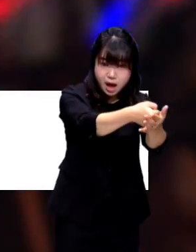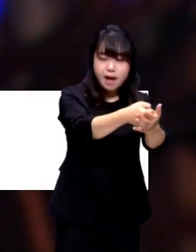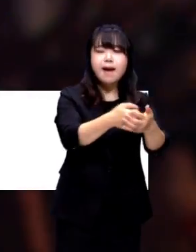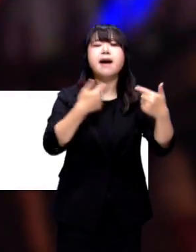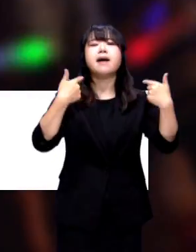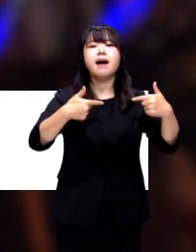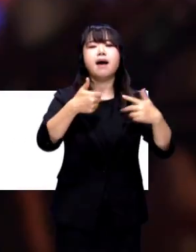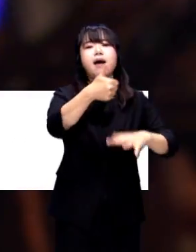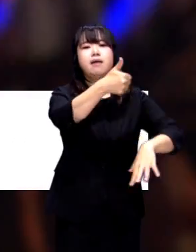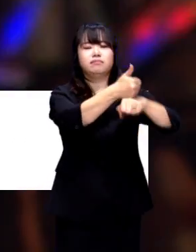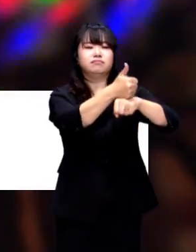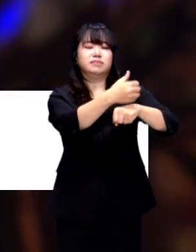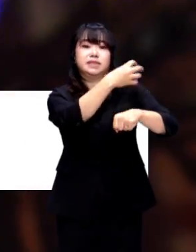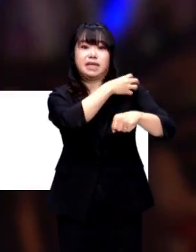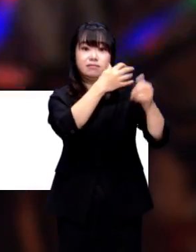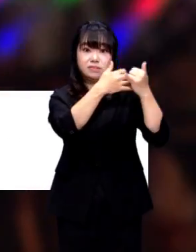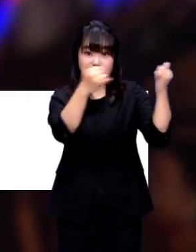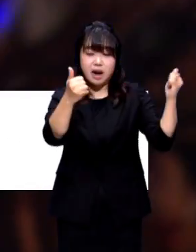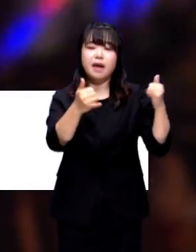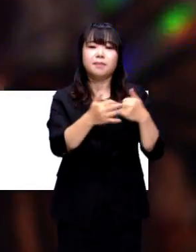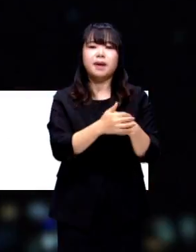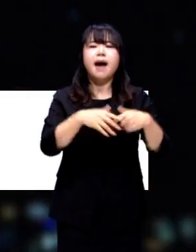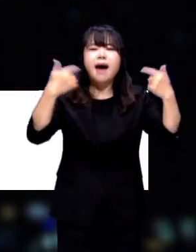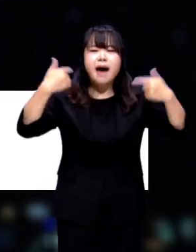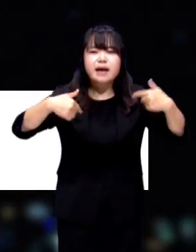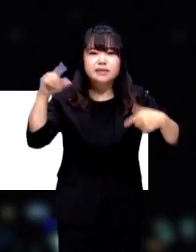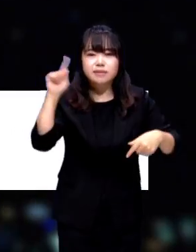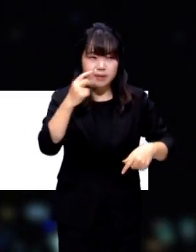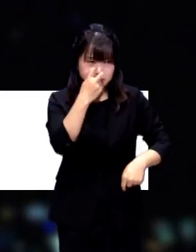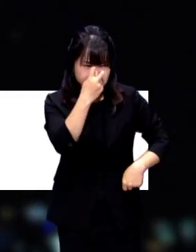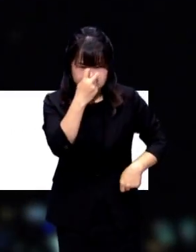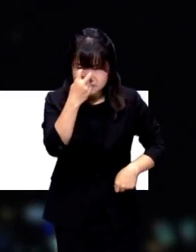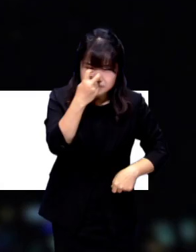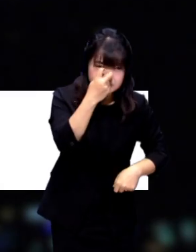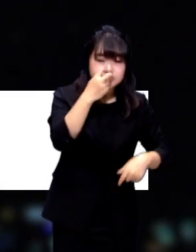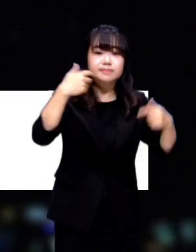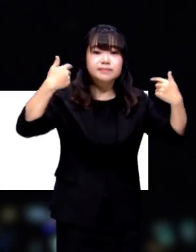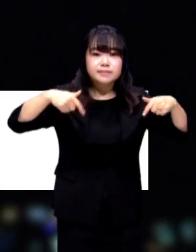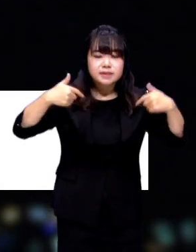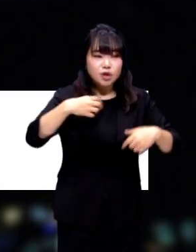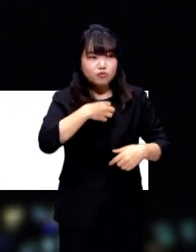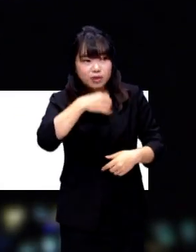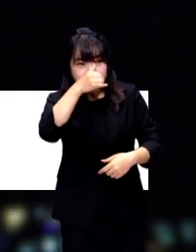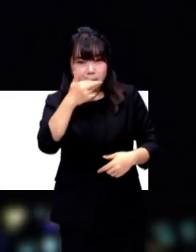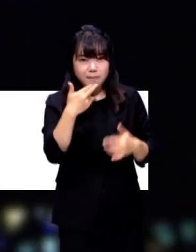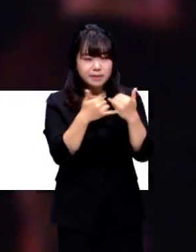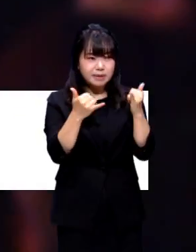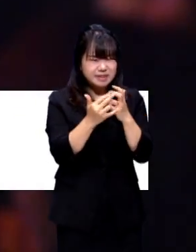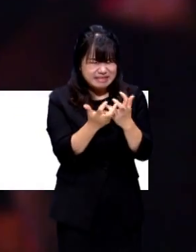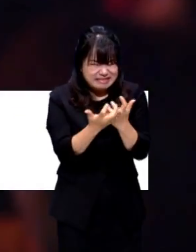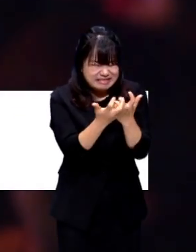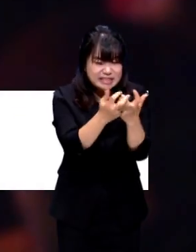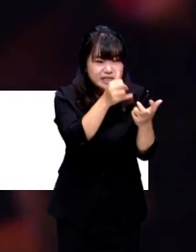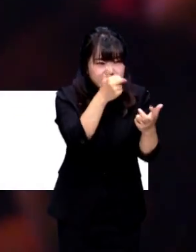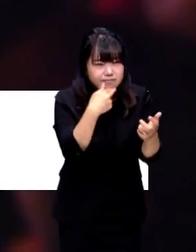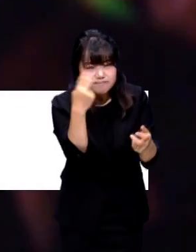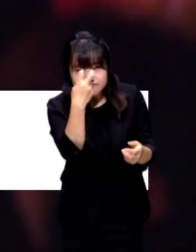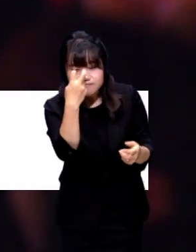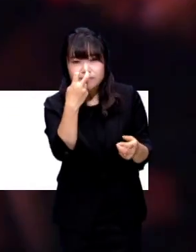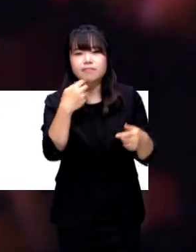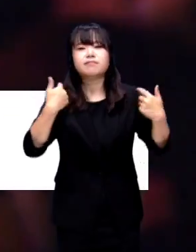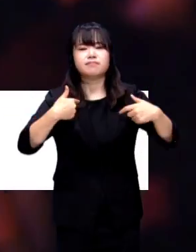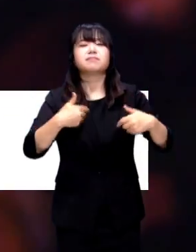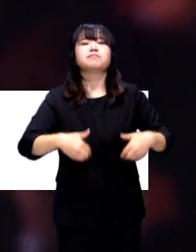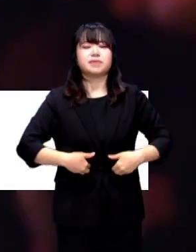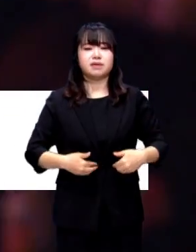주최 기관들이 없다고 할지라도 항상 모니터링을 하면서 거기에 대한 밀도 관리를 해야 되고요. 어떤 사고에서도